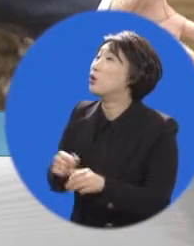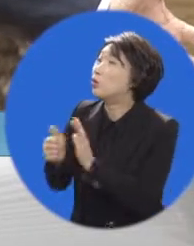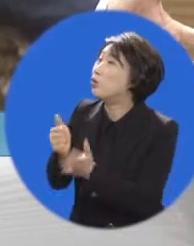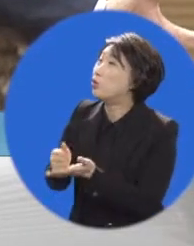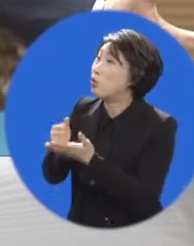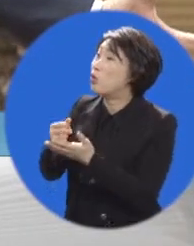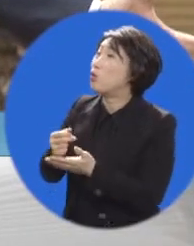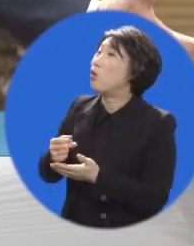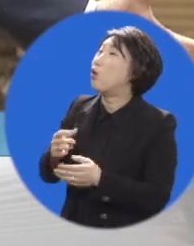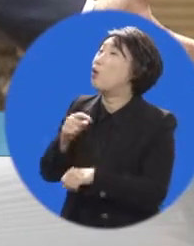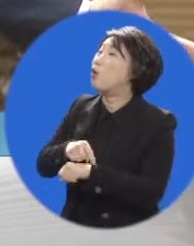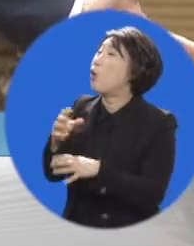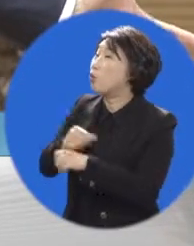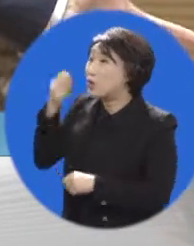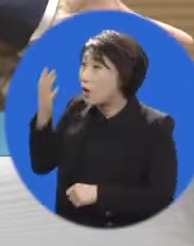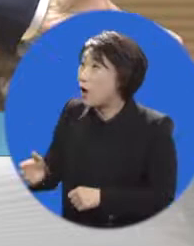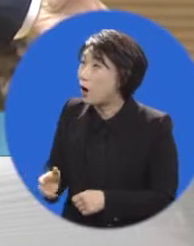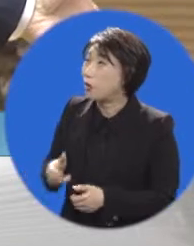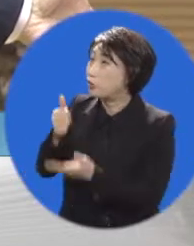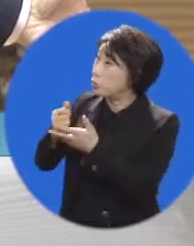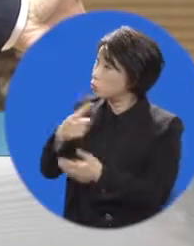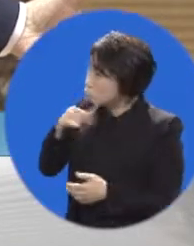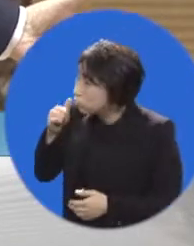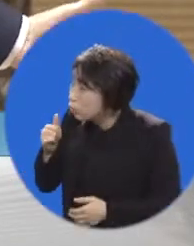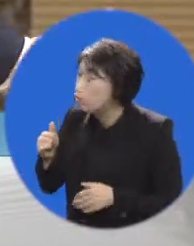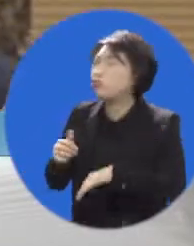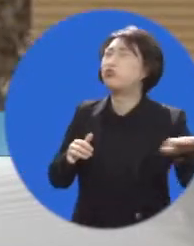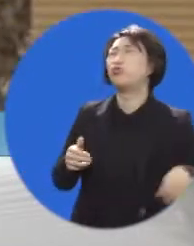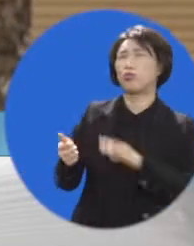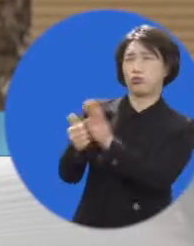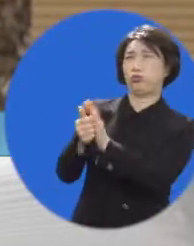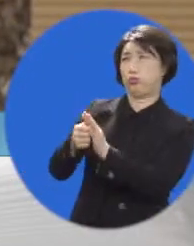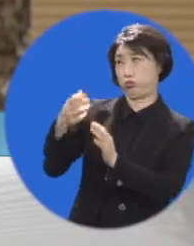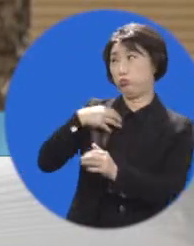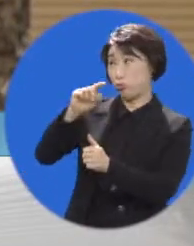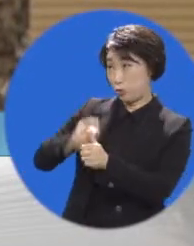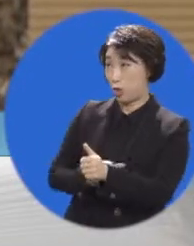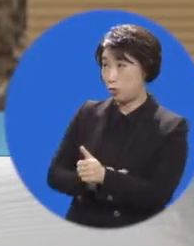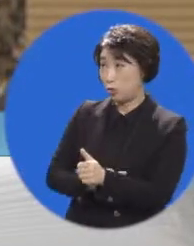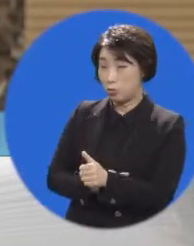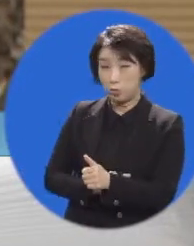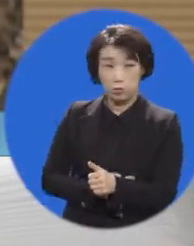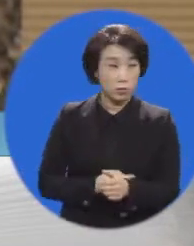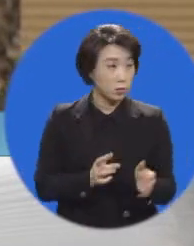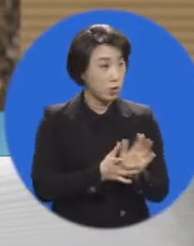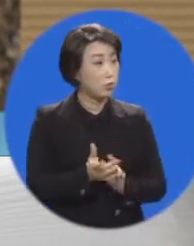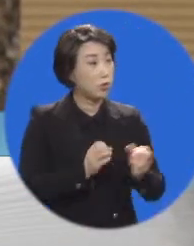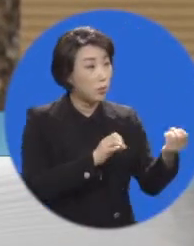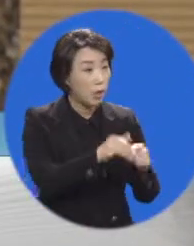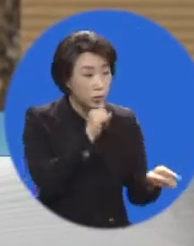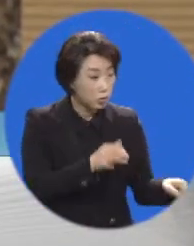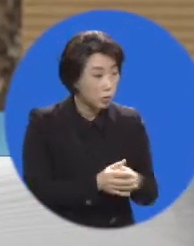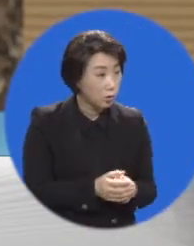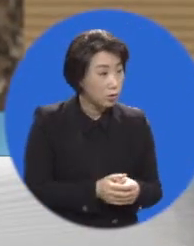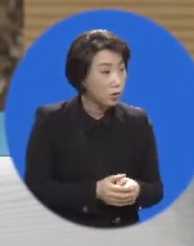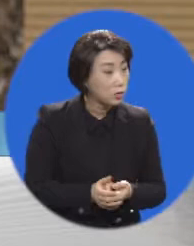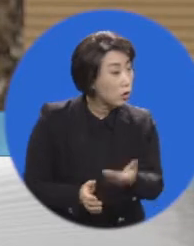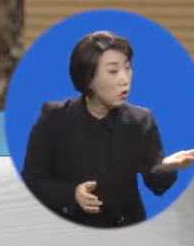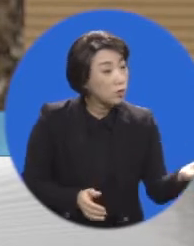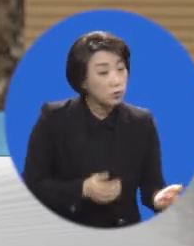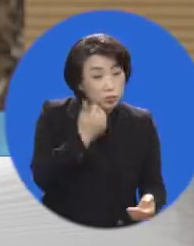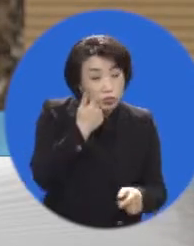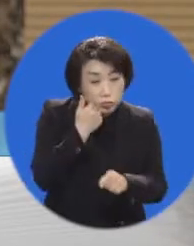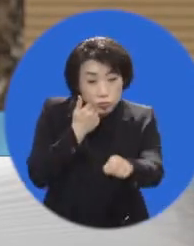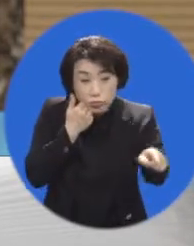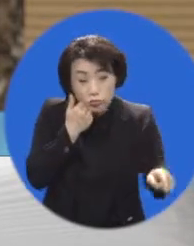공양하지 않았습니까? 주님이 그러셨다면 당연히 해야죠. 주께서 말씀하시기를 지금